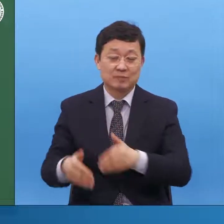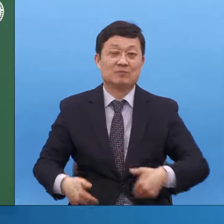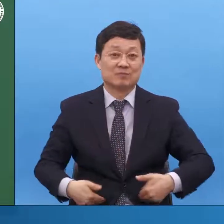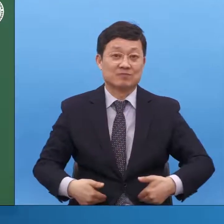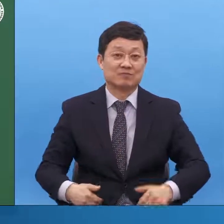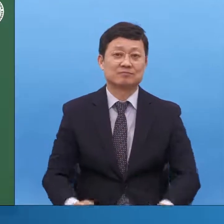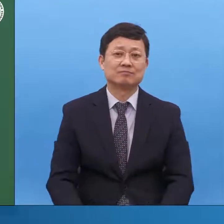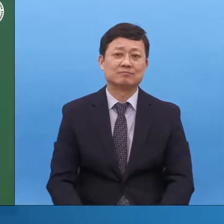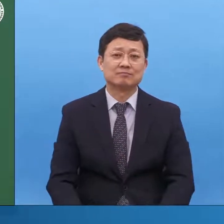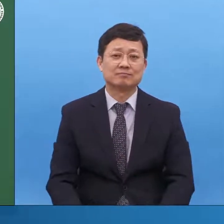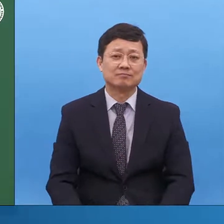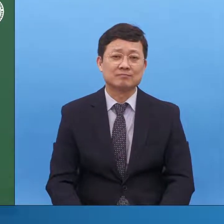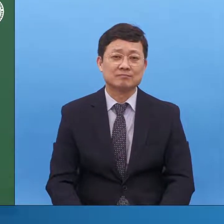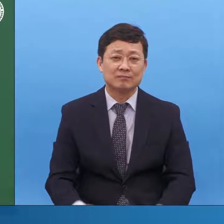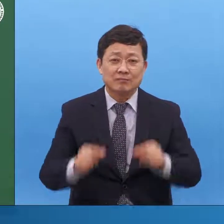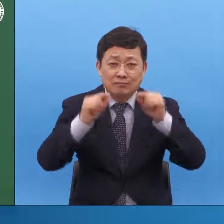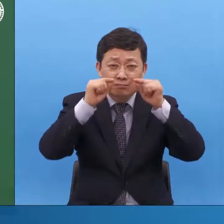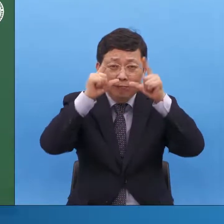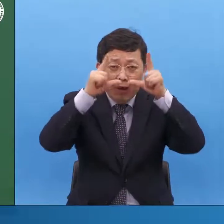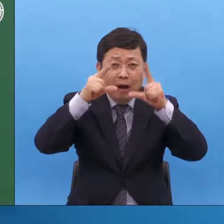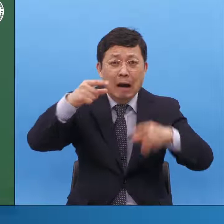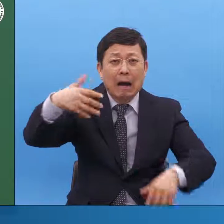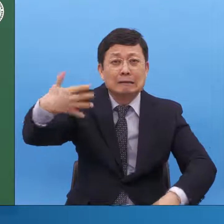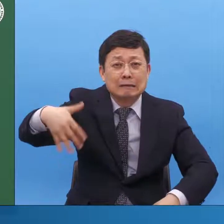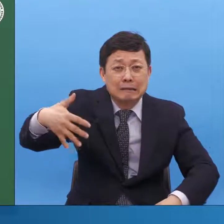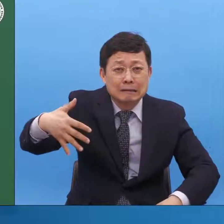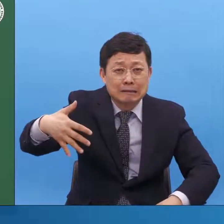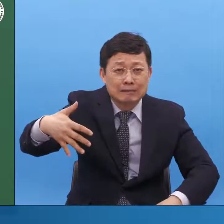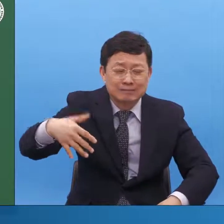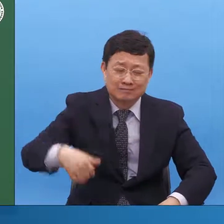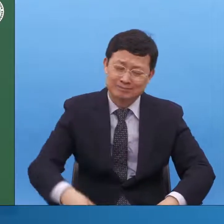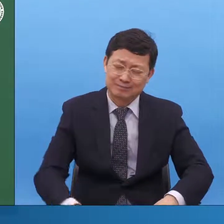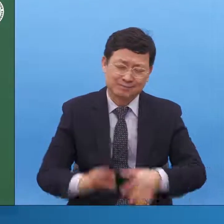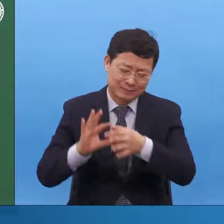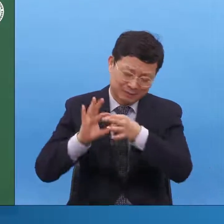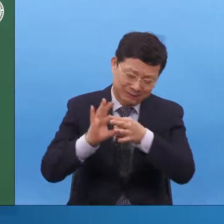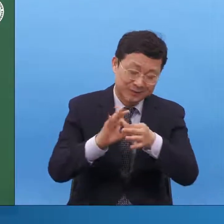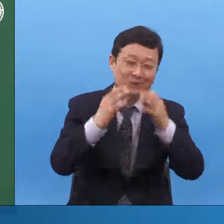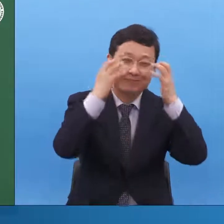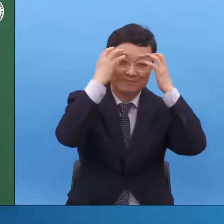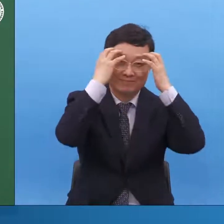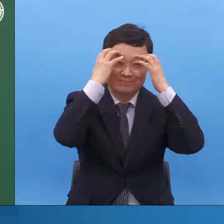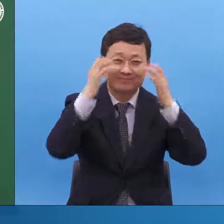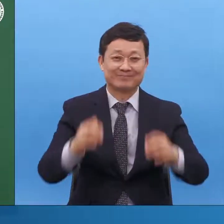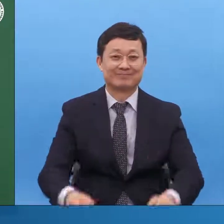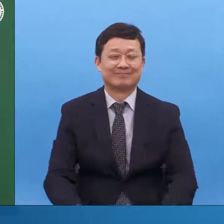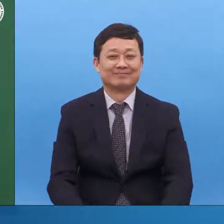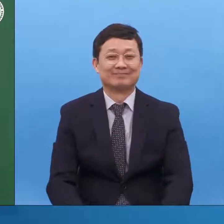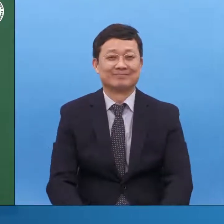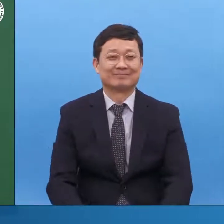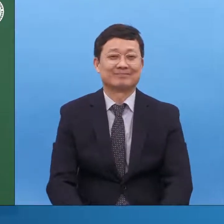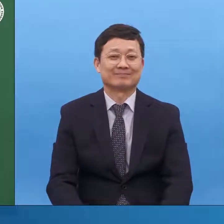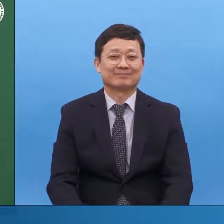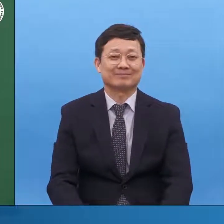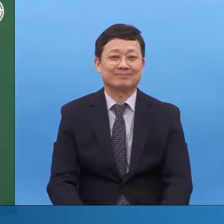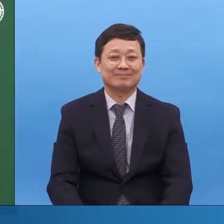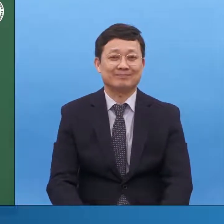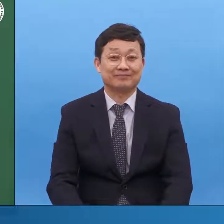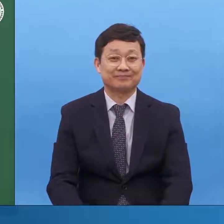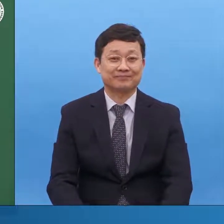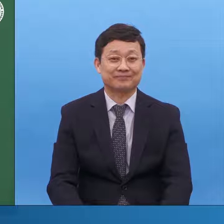깨닫는 날까지는 여러분은 고생은 끝 안 납니다. And let me say once again, your suffering will not end until the day you realize.